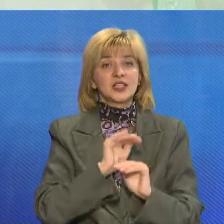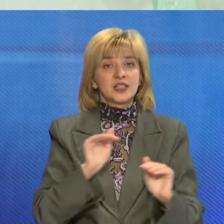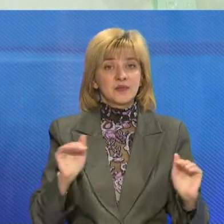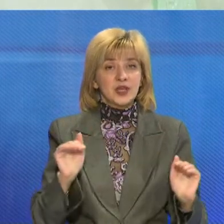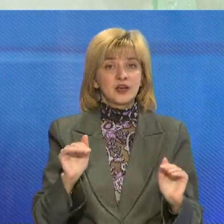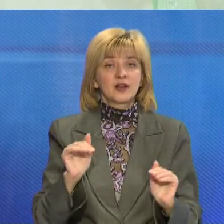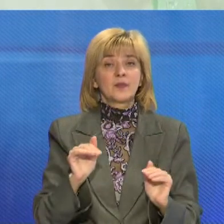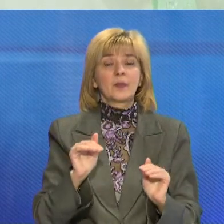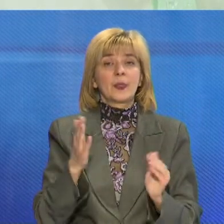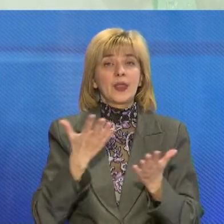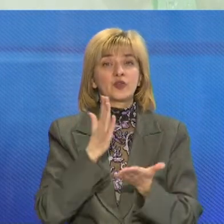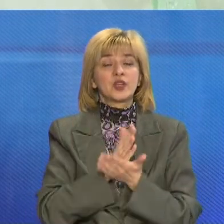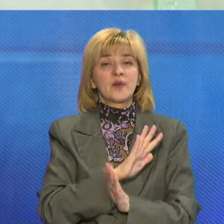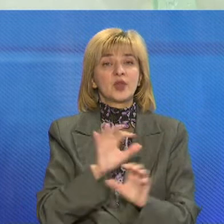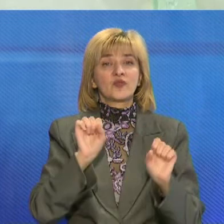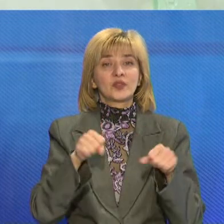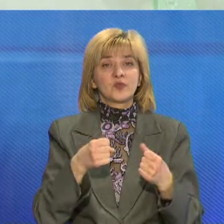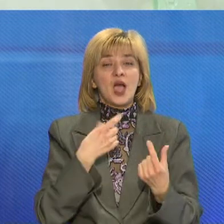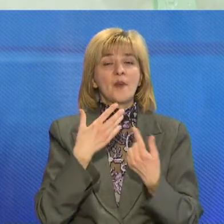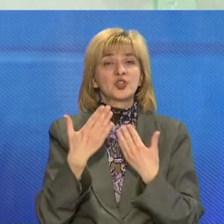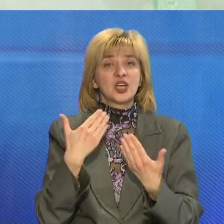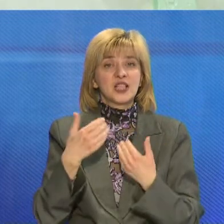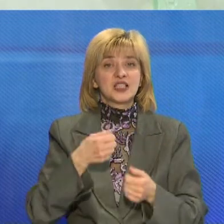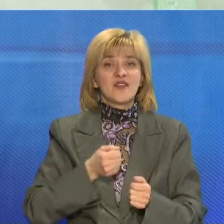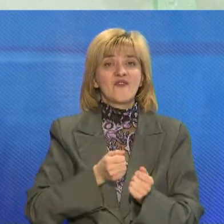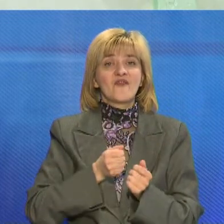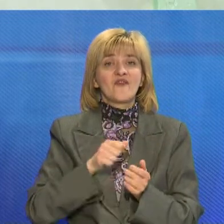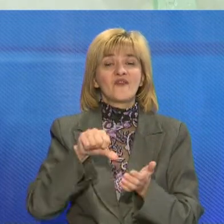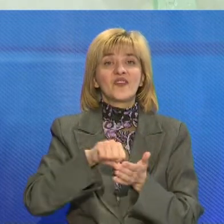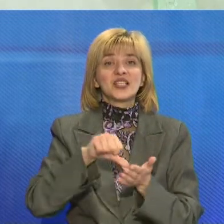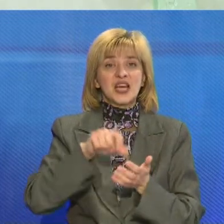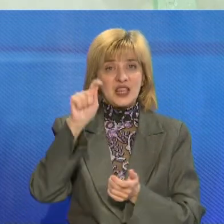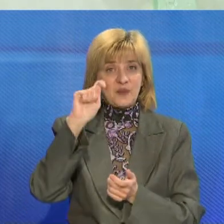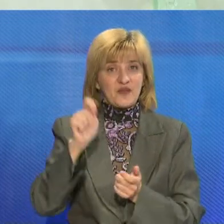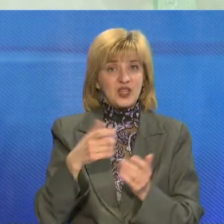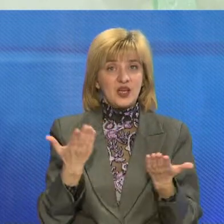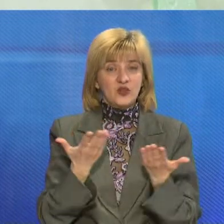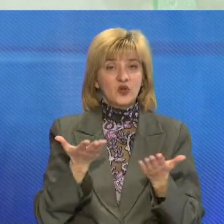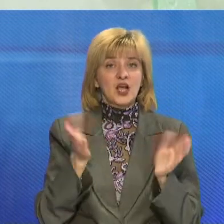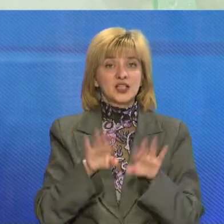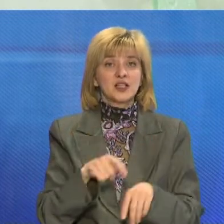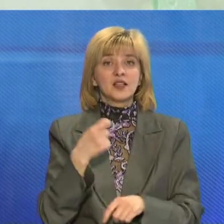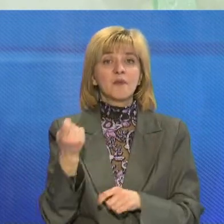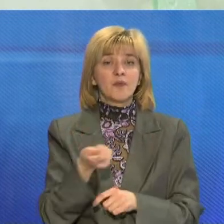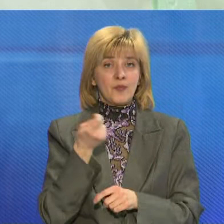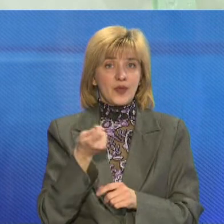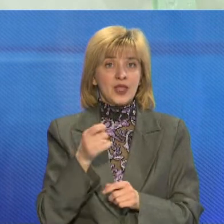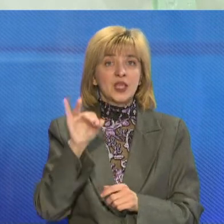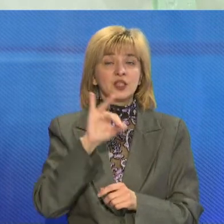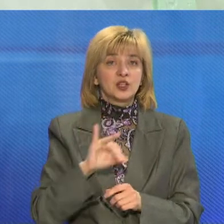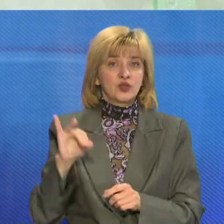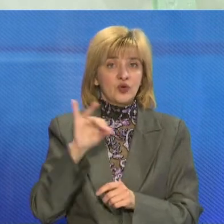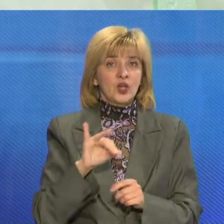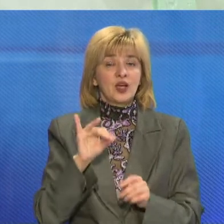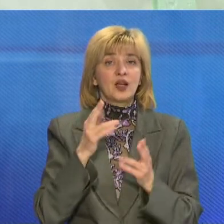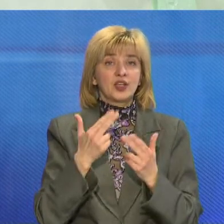которые не имеют возможности общаться сегодня с ветеранами войны, которых осталось считанные единицы. И история, конечно,